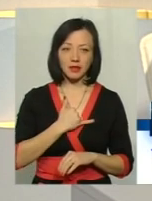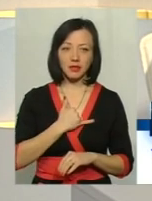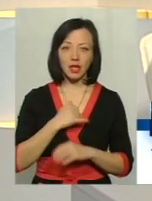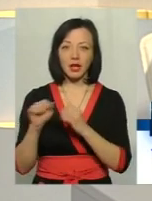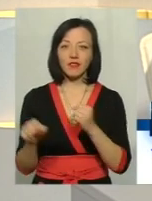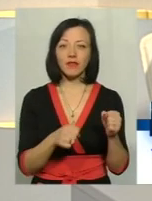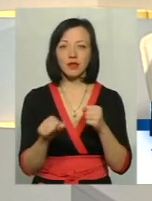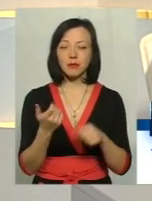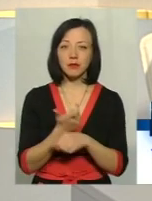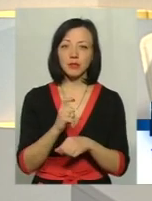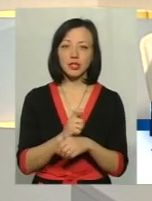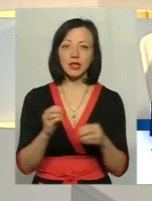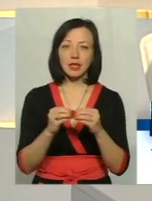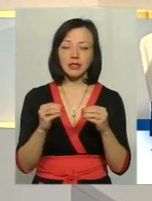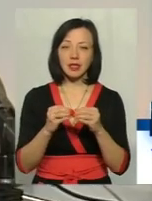більше 10